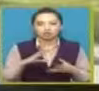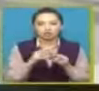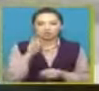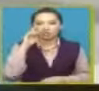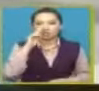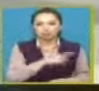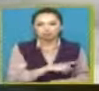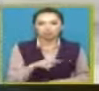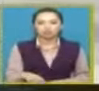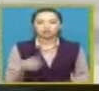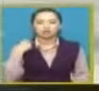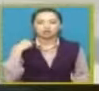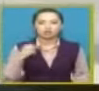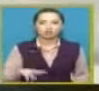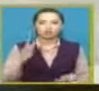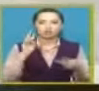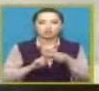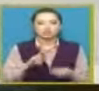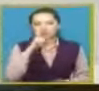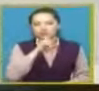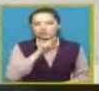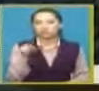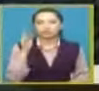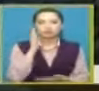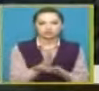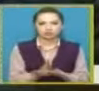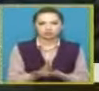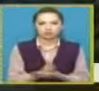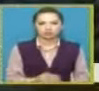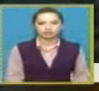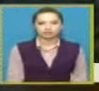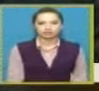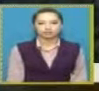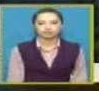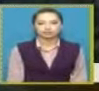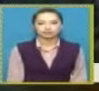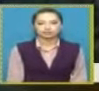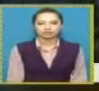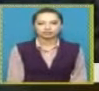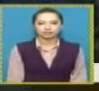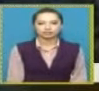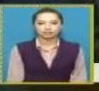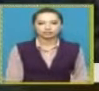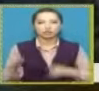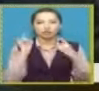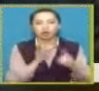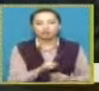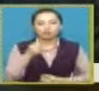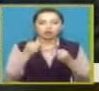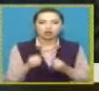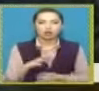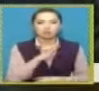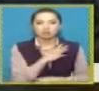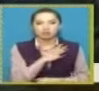жүргізуші темір торға тоғытылатындығын түсінбейді, дейді төраға. Талай шум шығып, газет бетіне жазды, мына автобустардың водительдер,